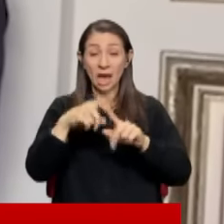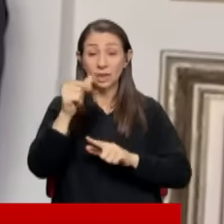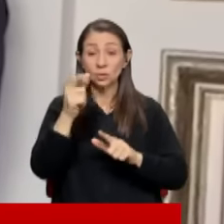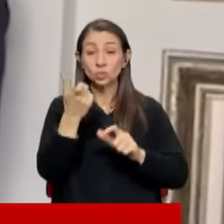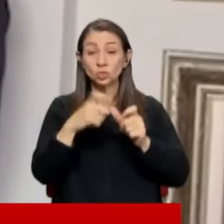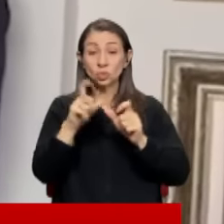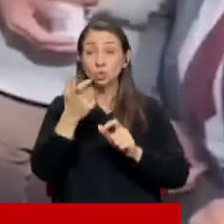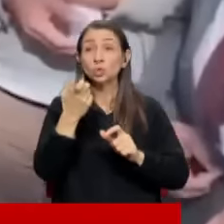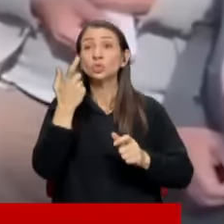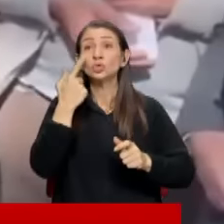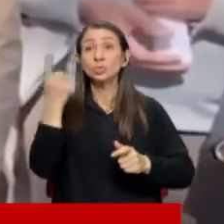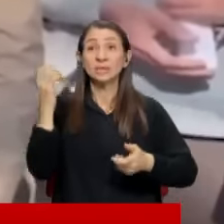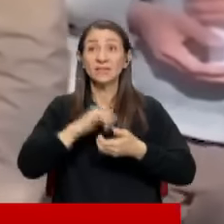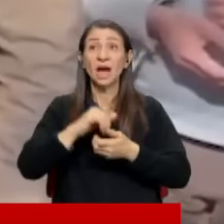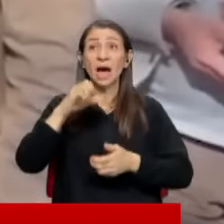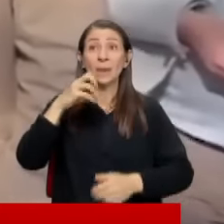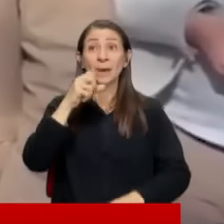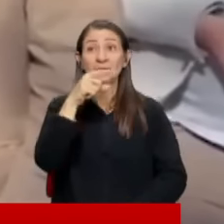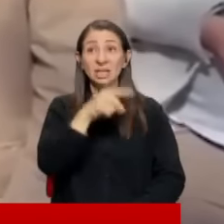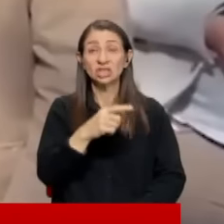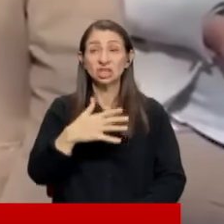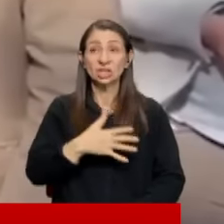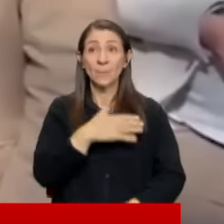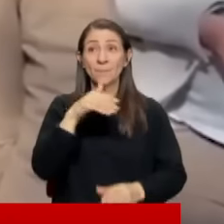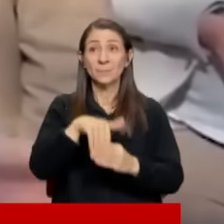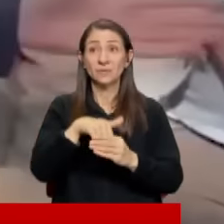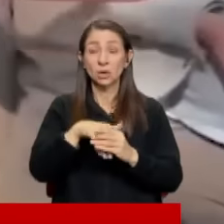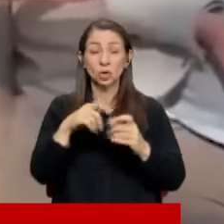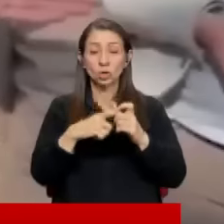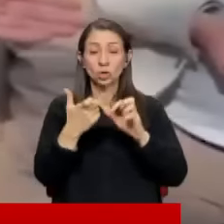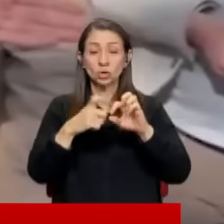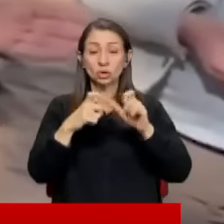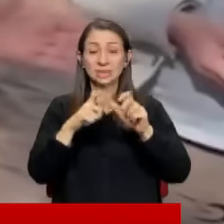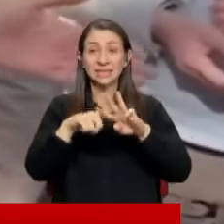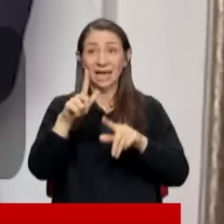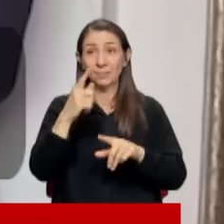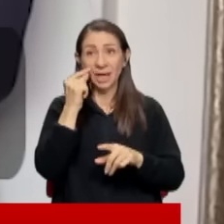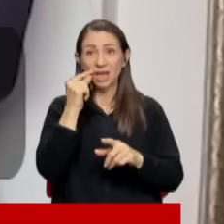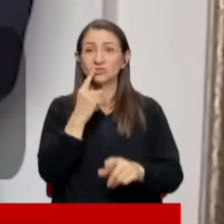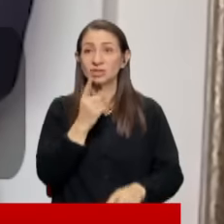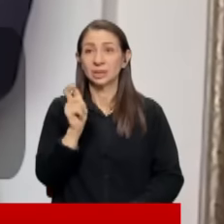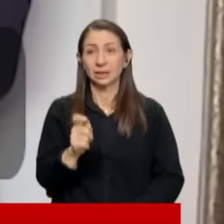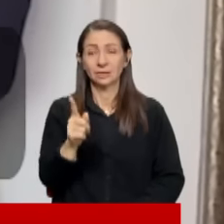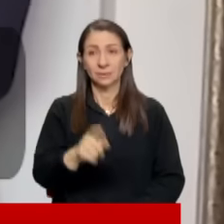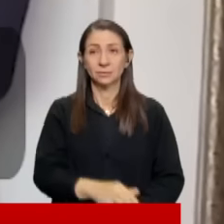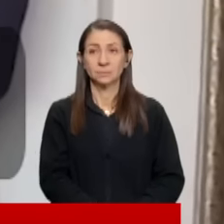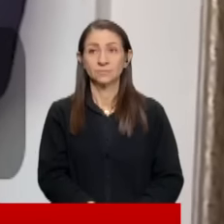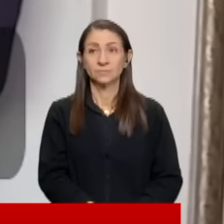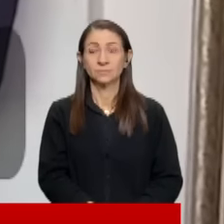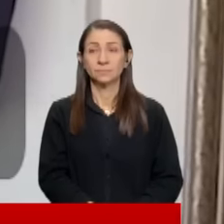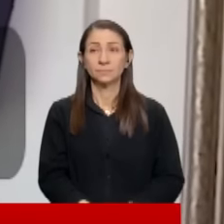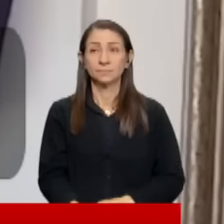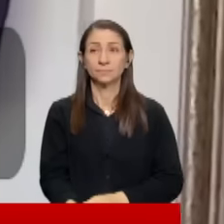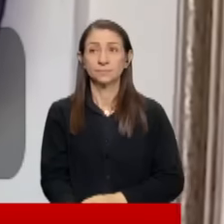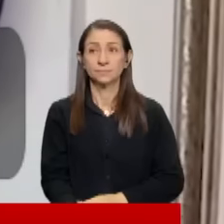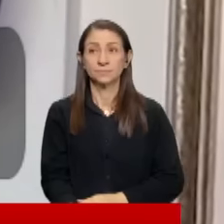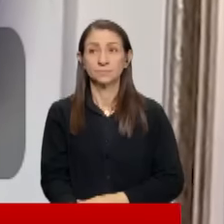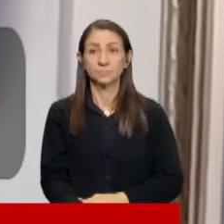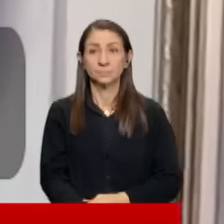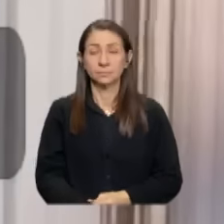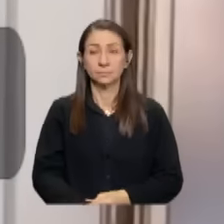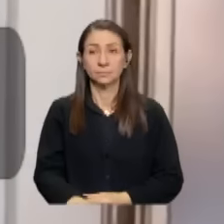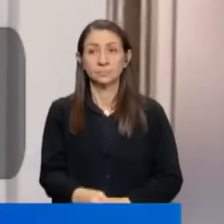da Cumhur İttifakı ortağı AK Parti'yi CHP milletvekili Gürsel Erol'a şikayet etti. İlimizde Karakoçan, Kovanca, Pavlo,